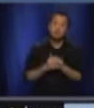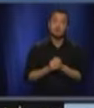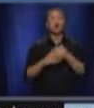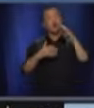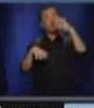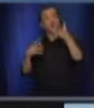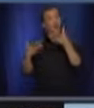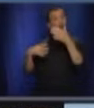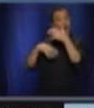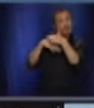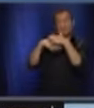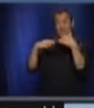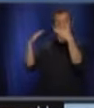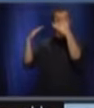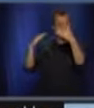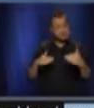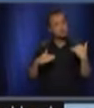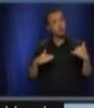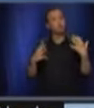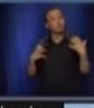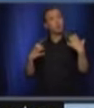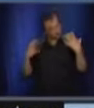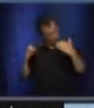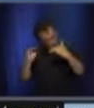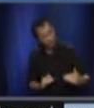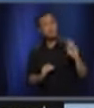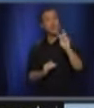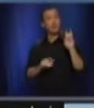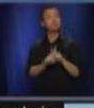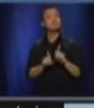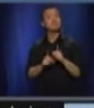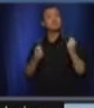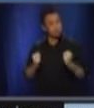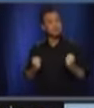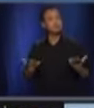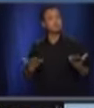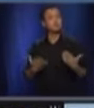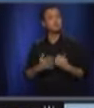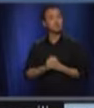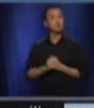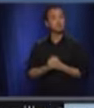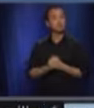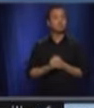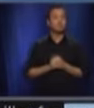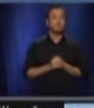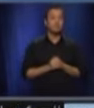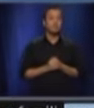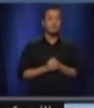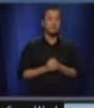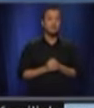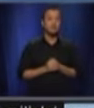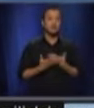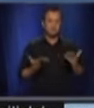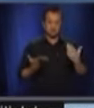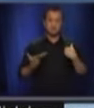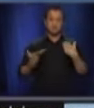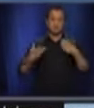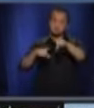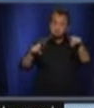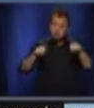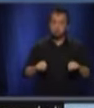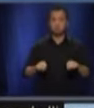passer de l'orange au jaune et même de revenir au vert. Il n'y a pas de fatalité, c'est entre nos mains.